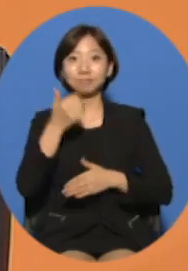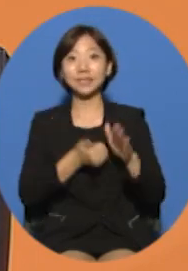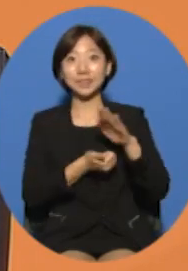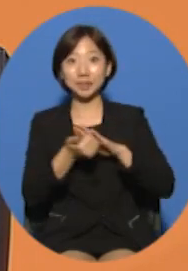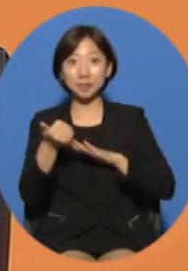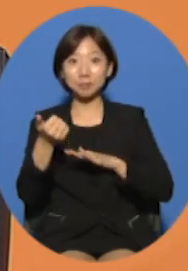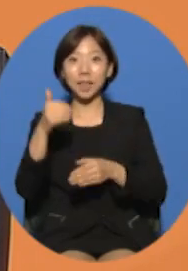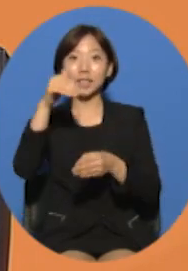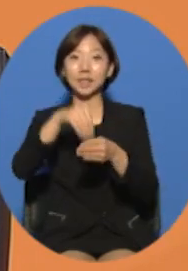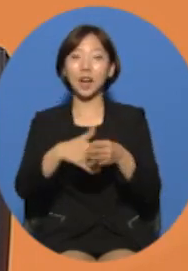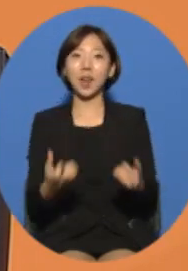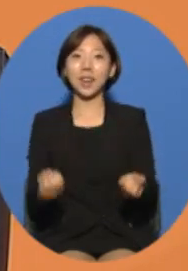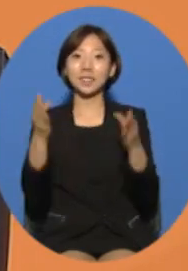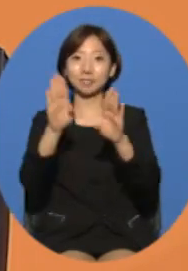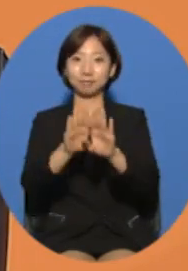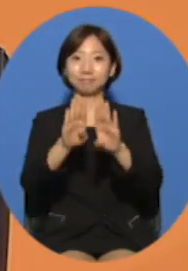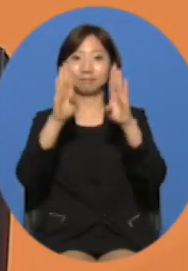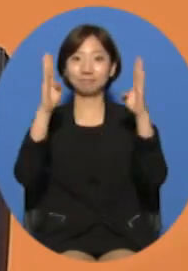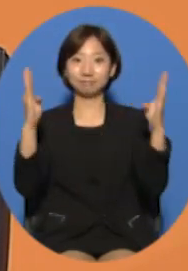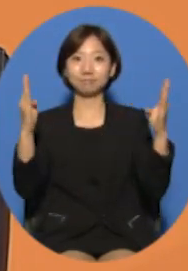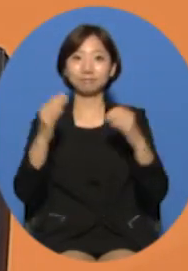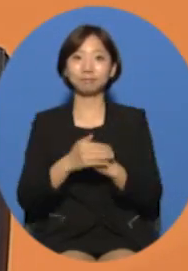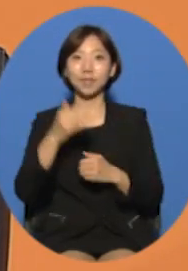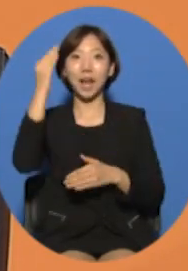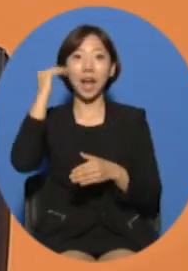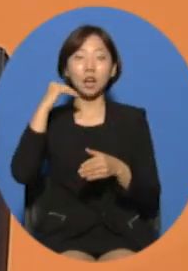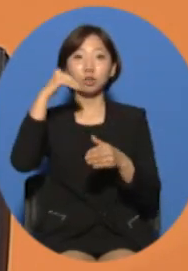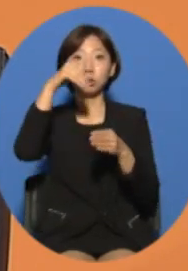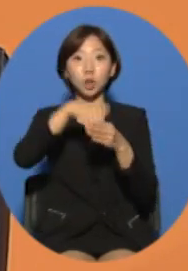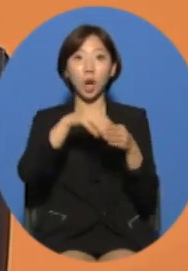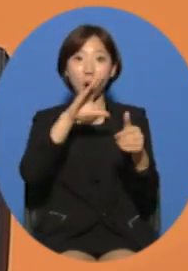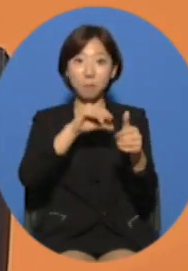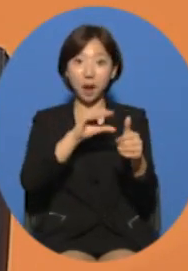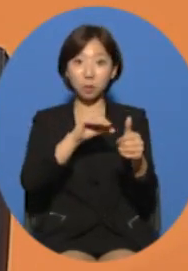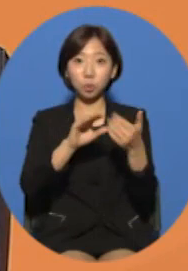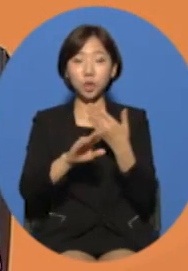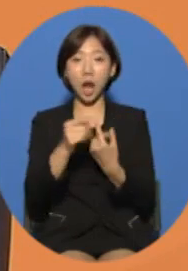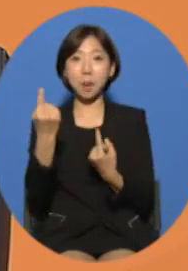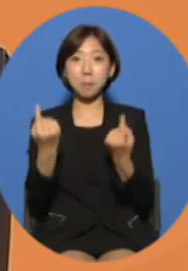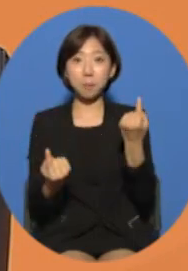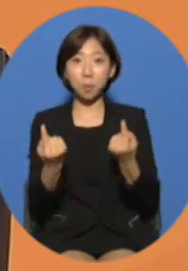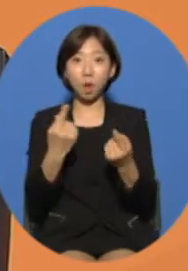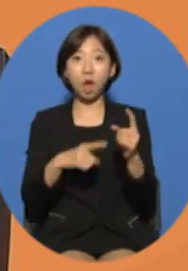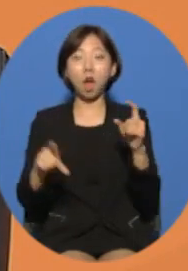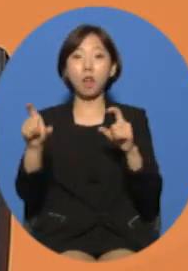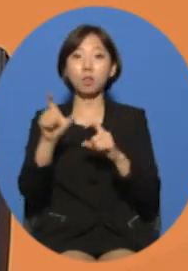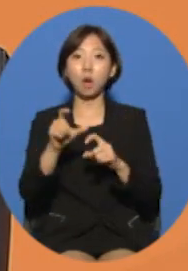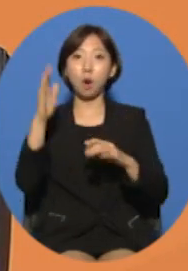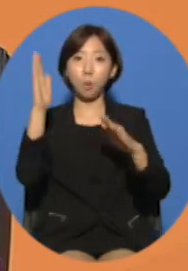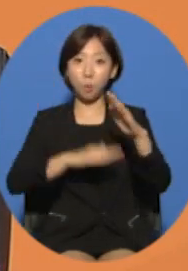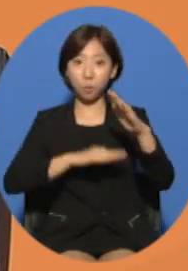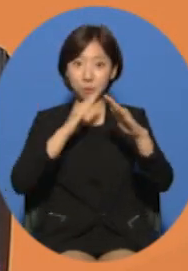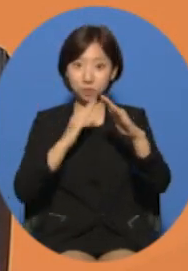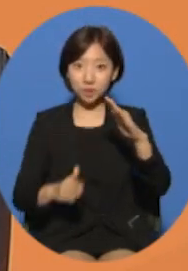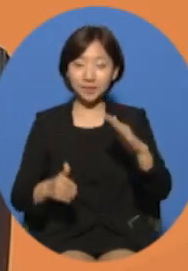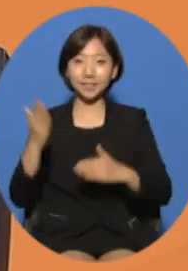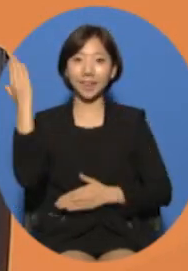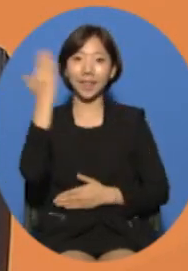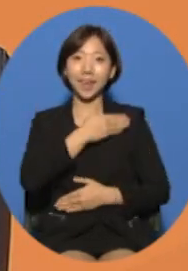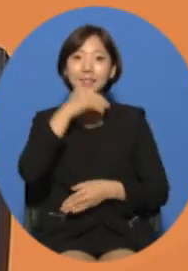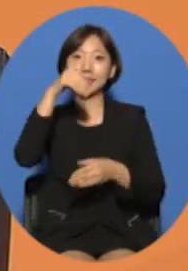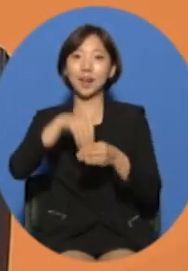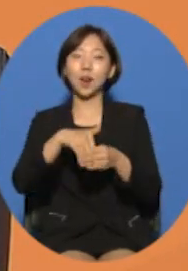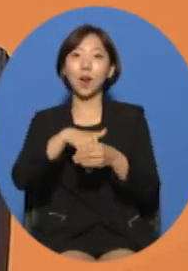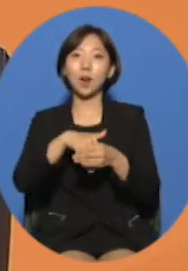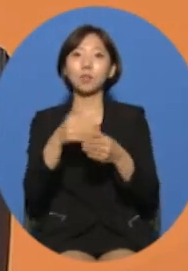축제의 문을 열어보겠습니다. 자, 한국선거방송 무엇보다도 조금 더 공정하고 깨끗한 선거 문화